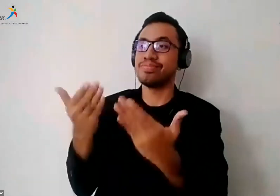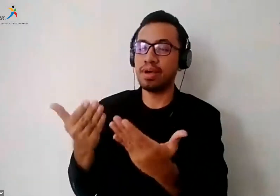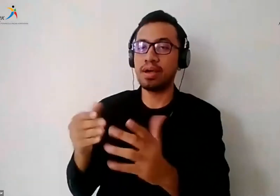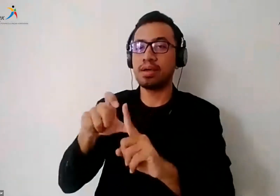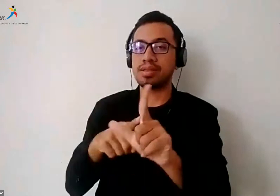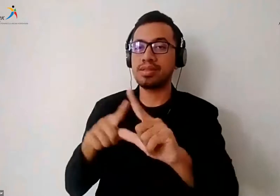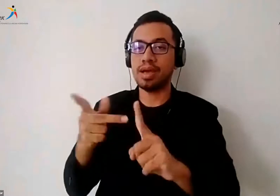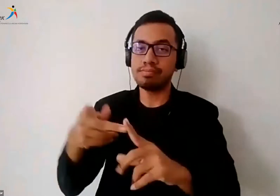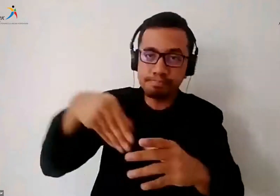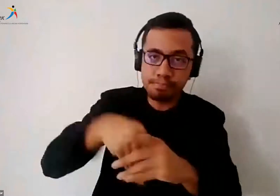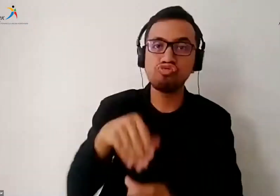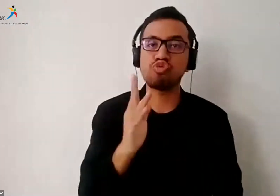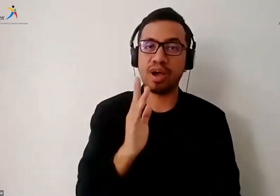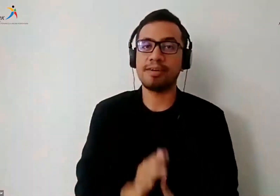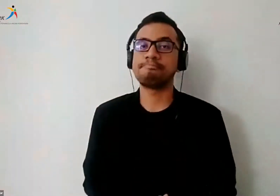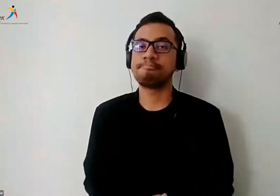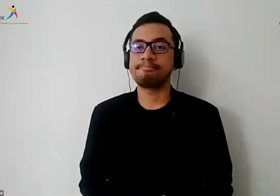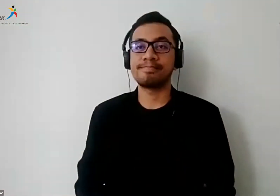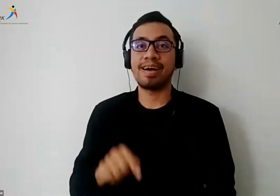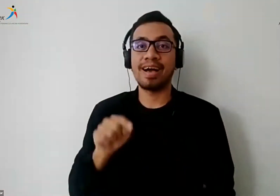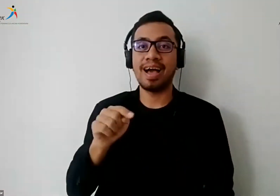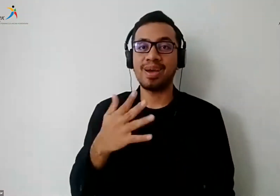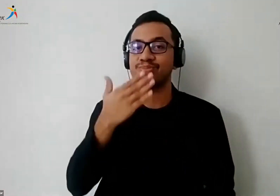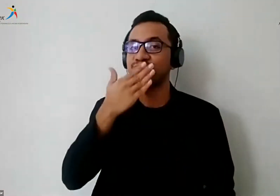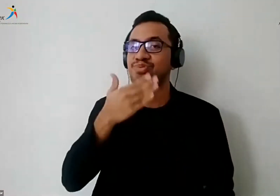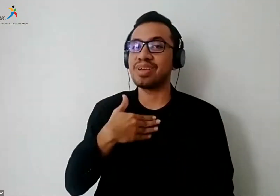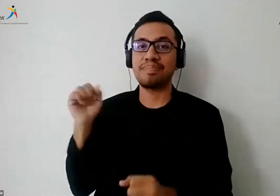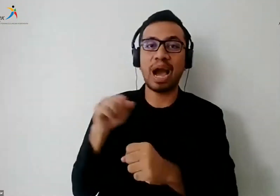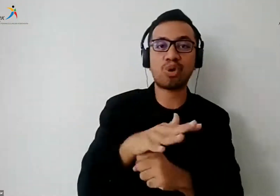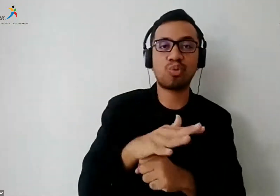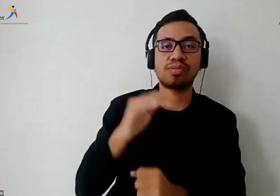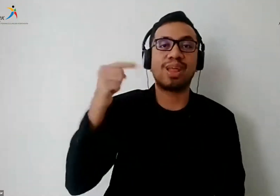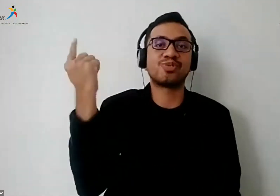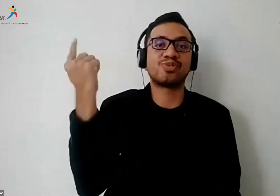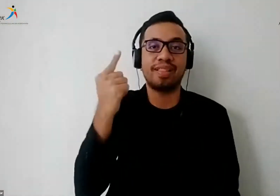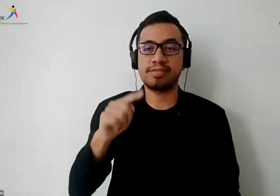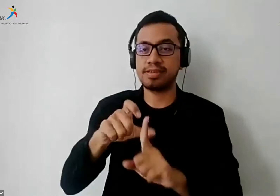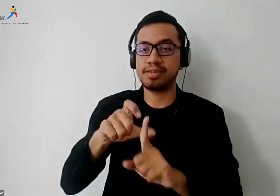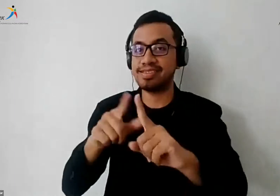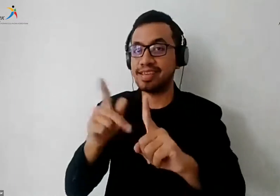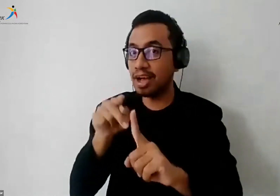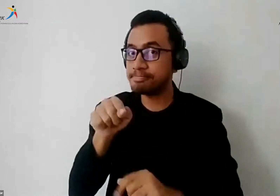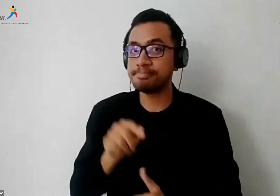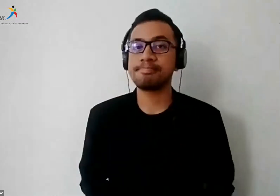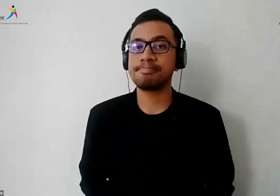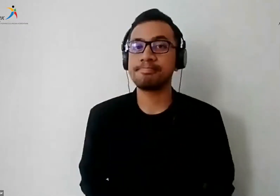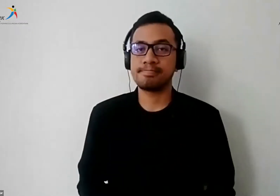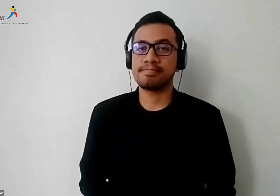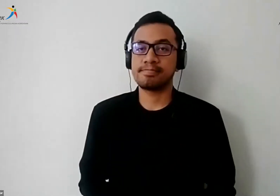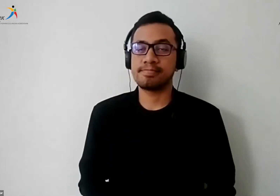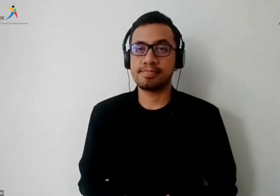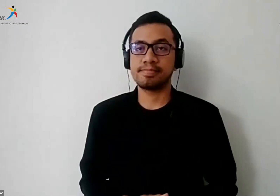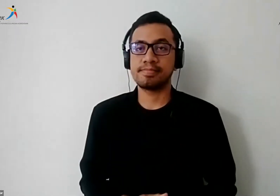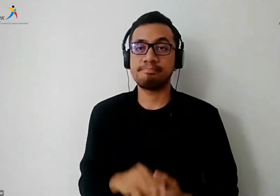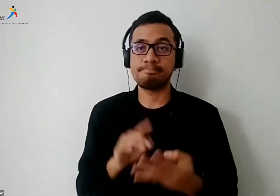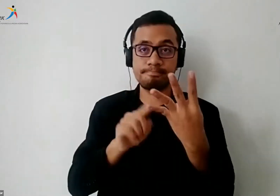Ya, jadi sangat mempengaruhi kebijakan-kebijakan di tingkat nasional. Ya. Selanjutnya nanti dirangkai oleh